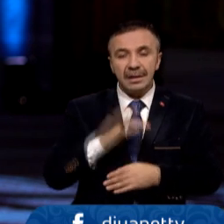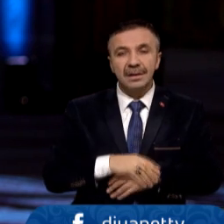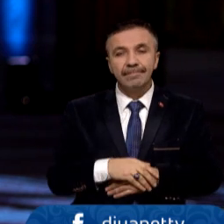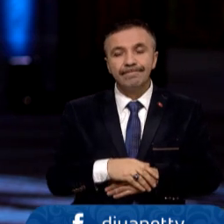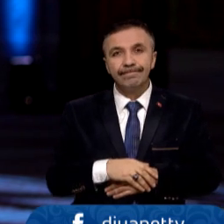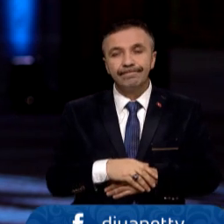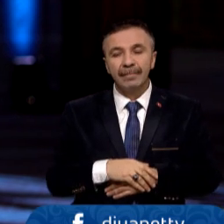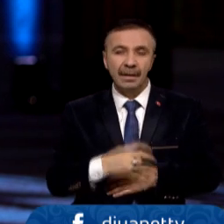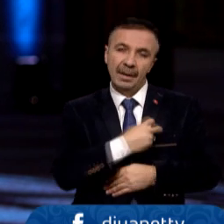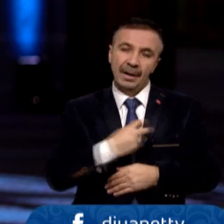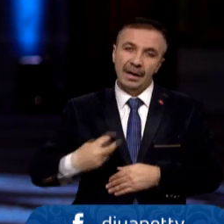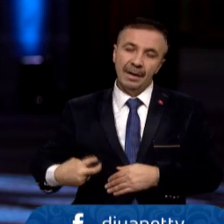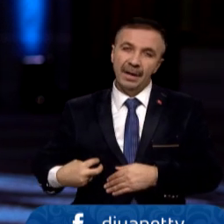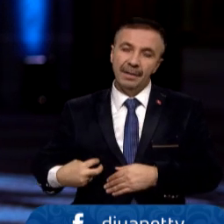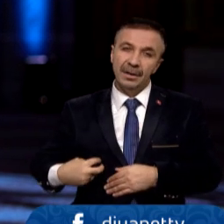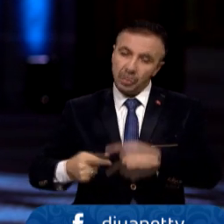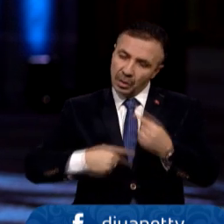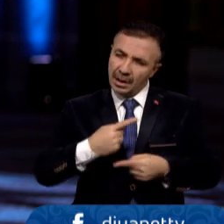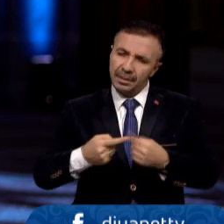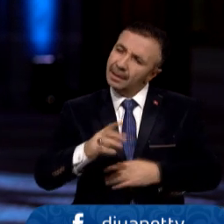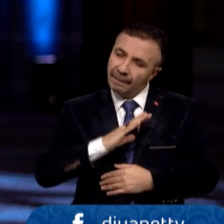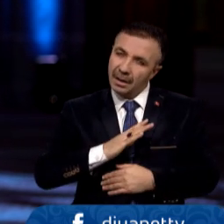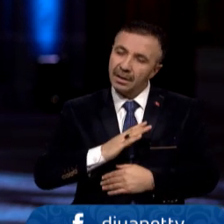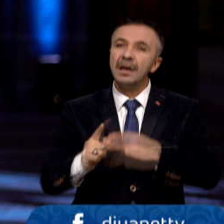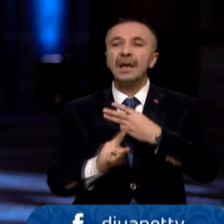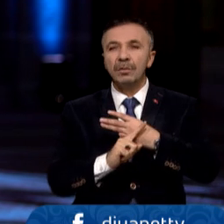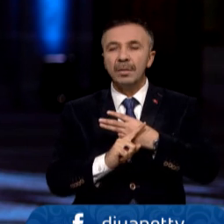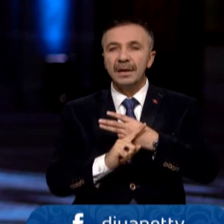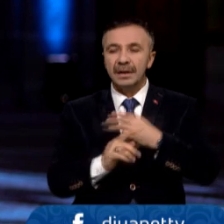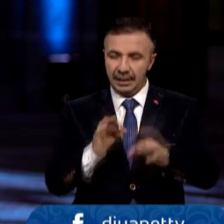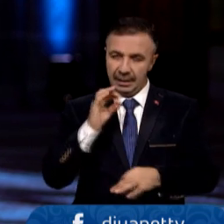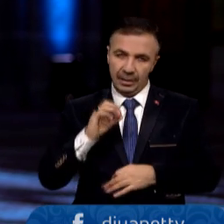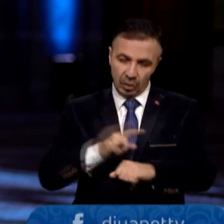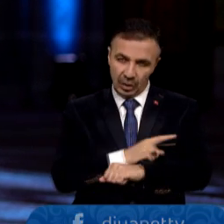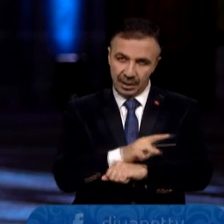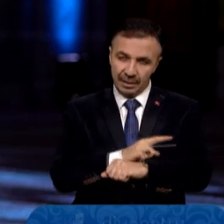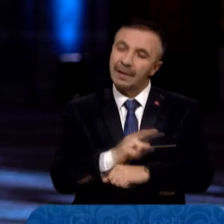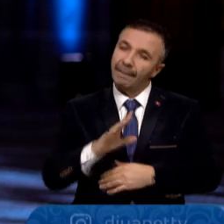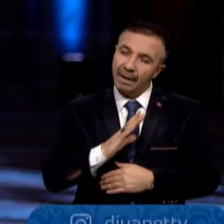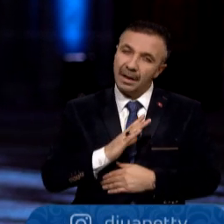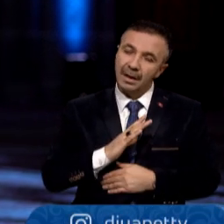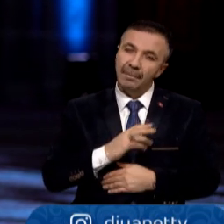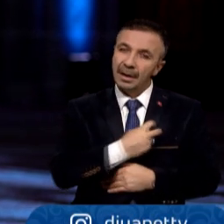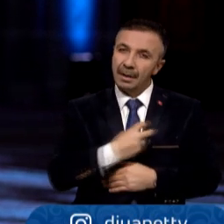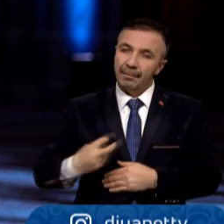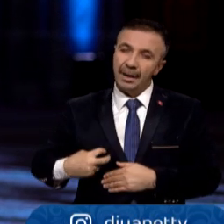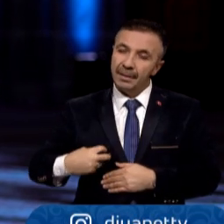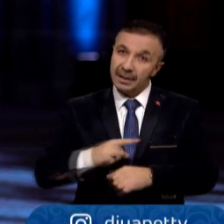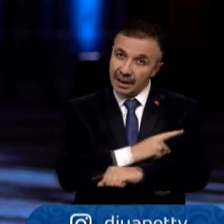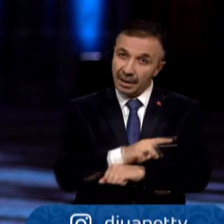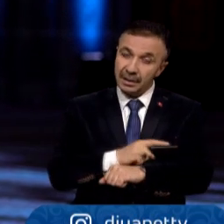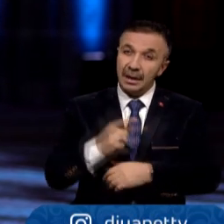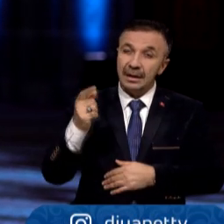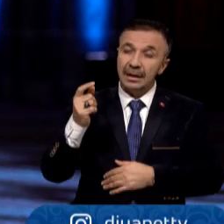Hazinesi Beyt'ül mal Peygamberimiz zamanında var Ebu Bekir Efendimiz zamanında da var Peygamberimiz